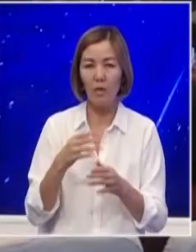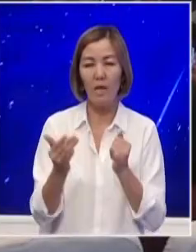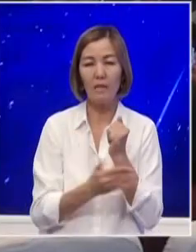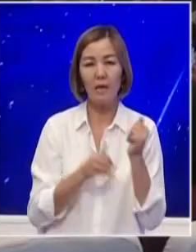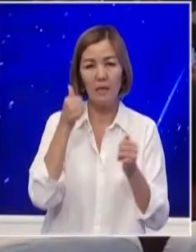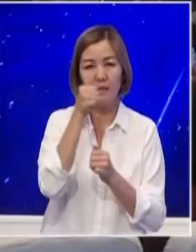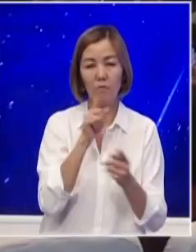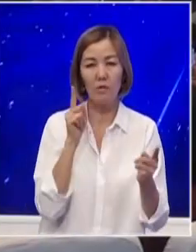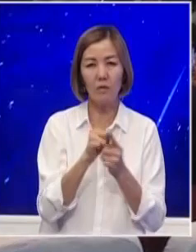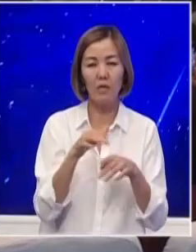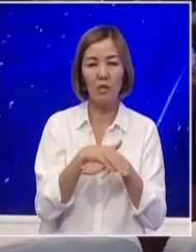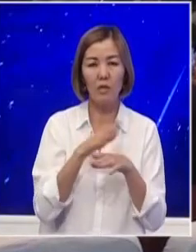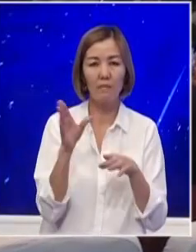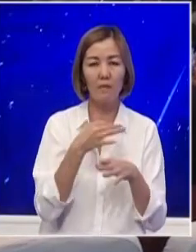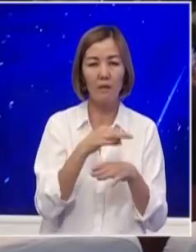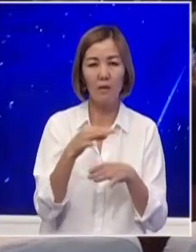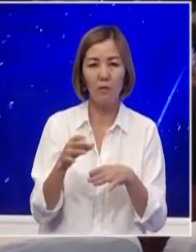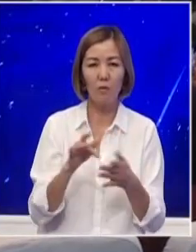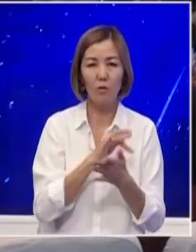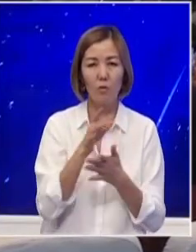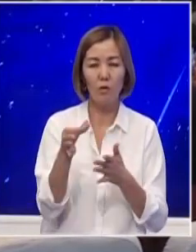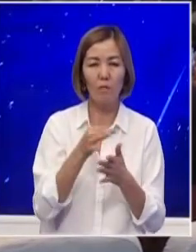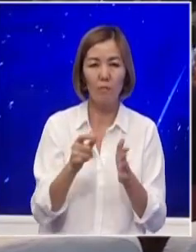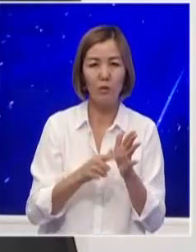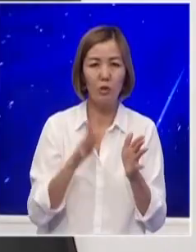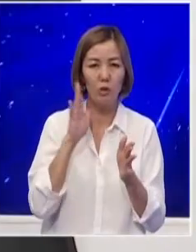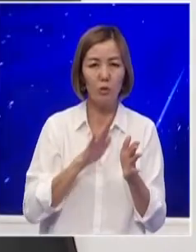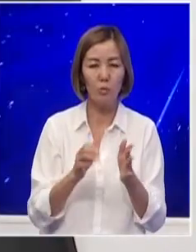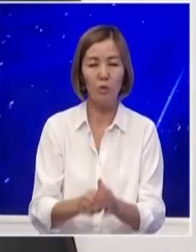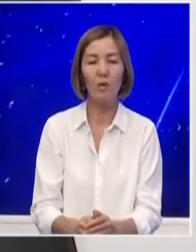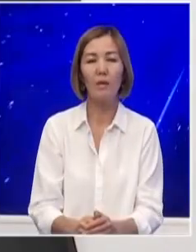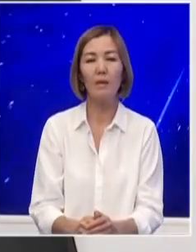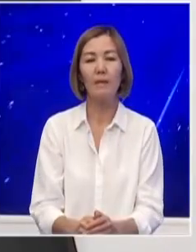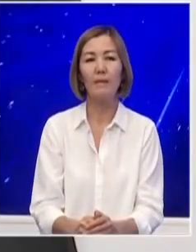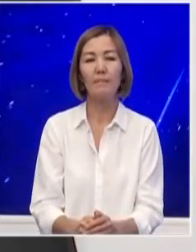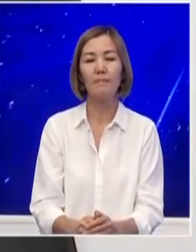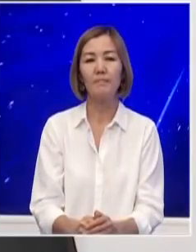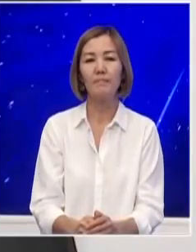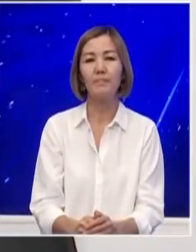глава края встретился с жителями всех районов и городов области ЖТСУ.